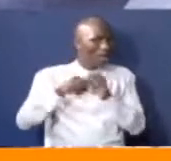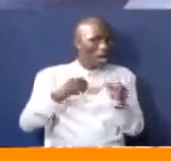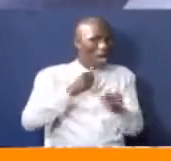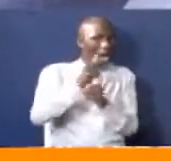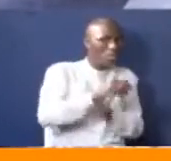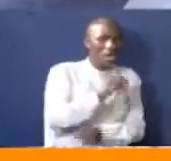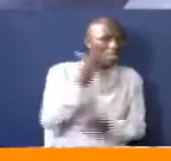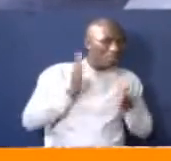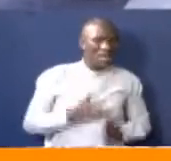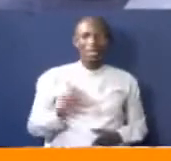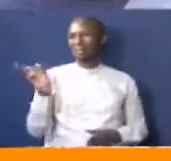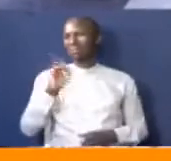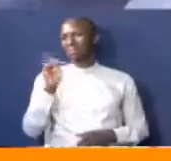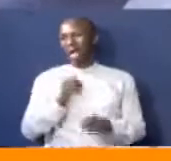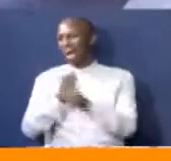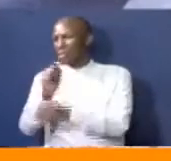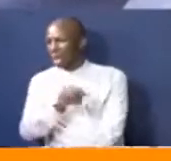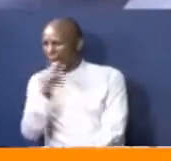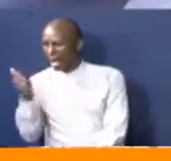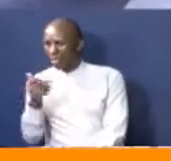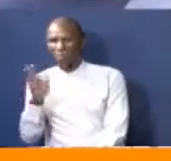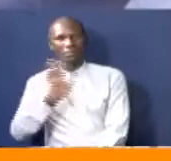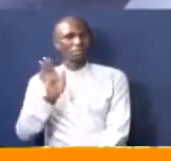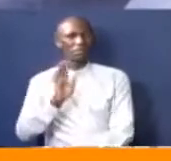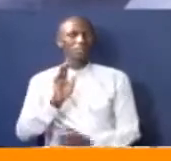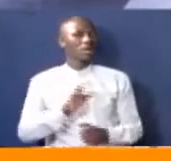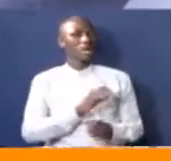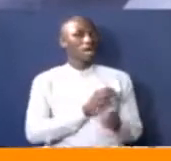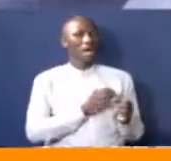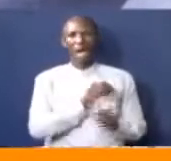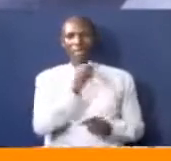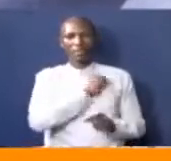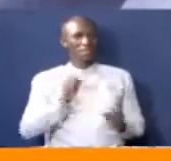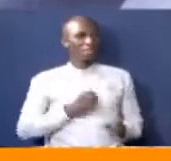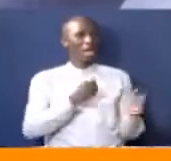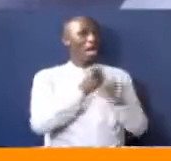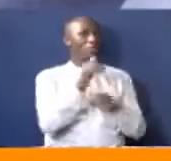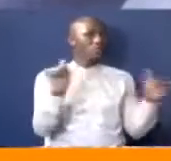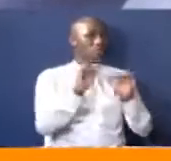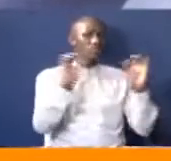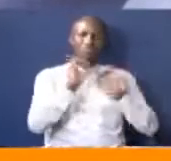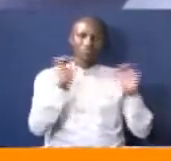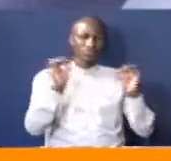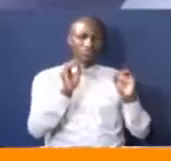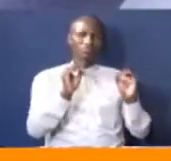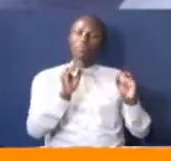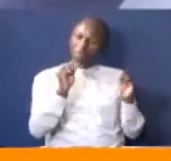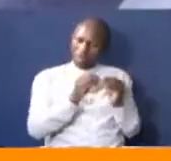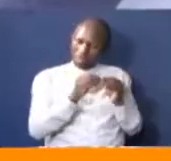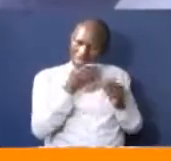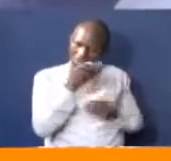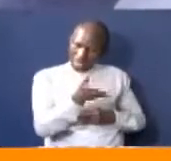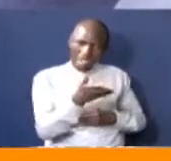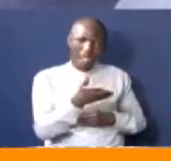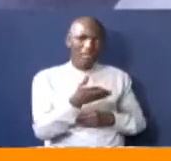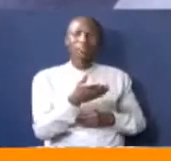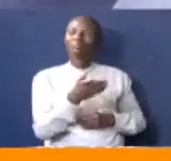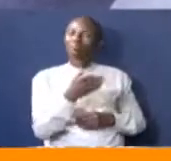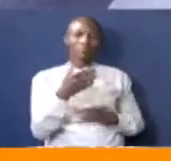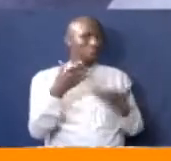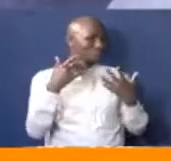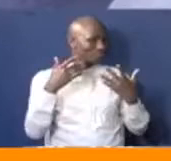mutetia akuma mutuka kana kauma mazene rala angitanyamu enda mkutano ni wake au kuna